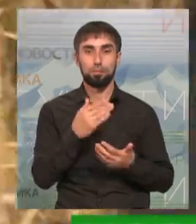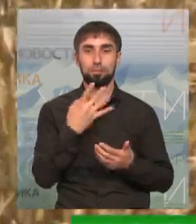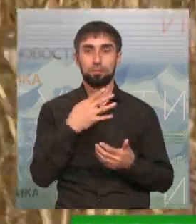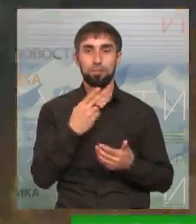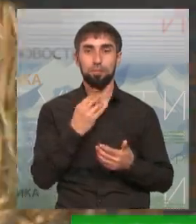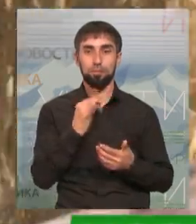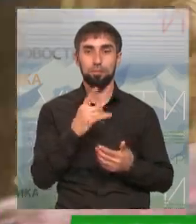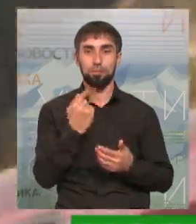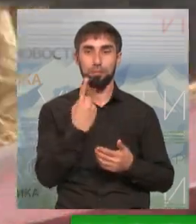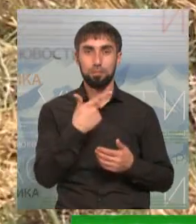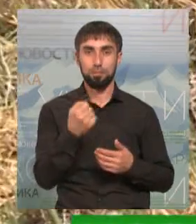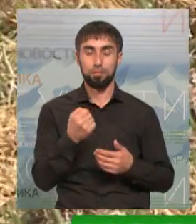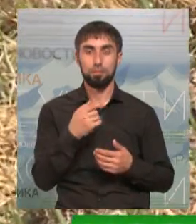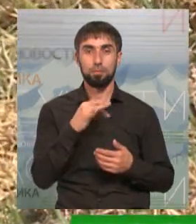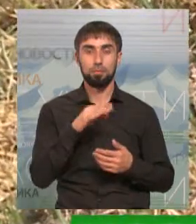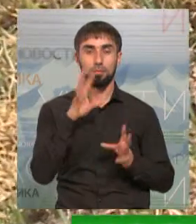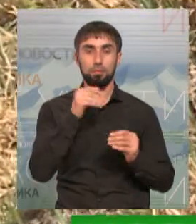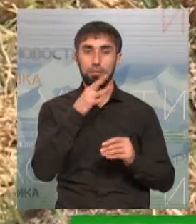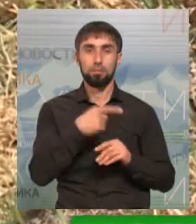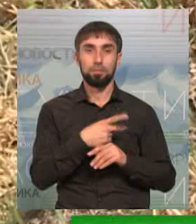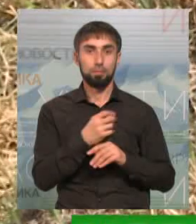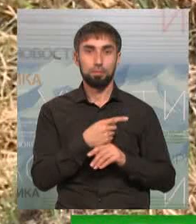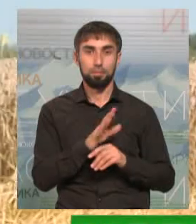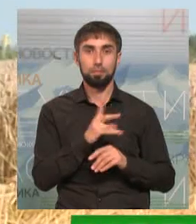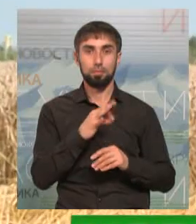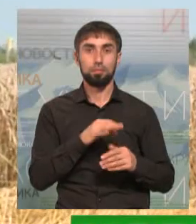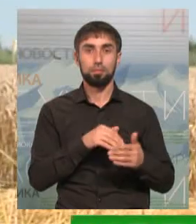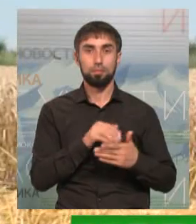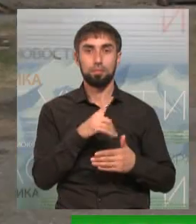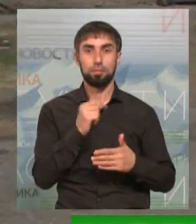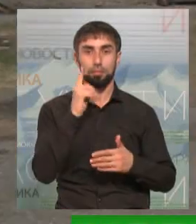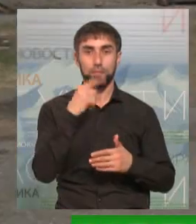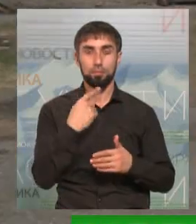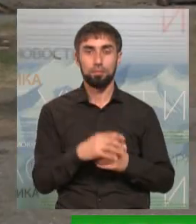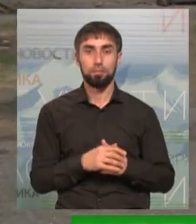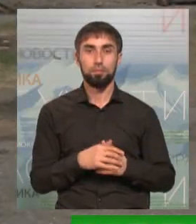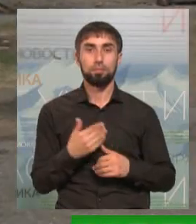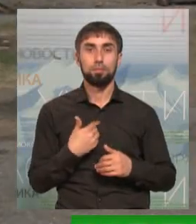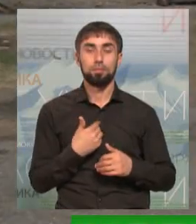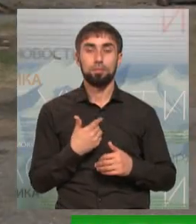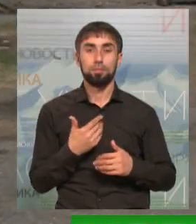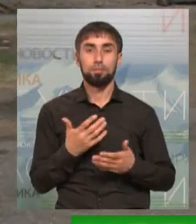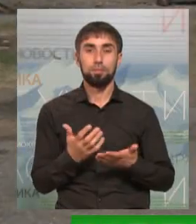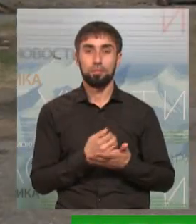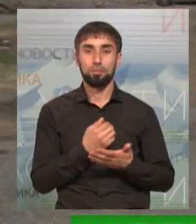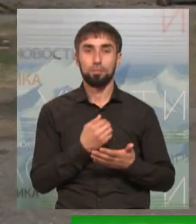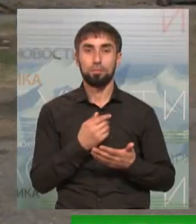центнеров с гектара. Результат за все время не рекордный, но лучший за год. Нам удалось